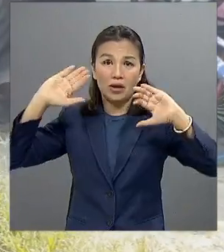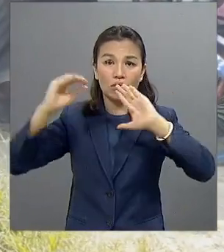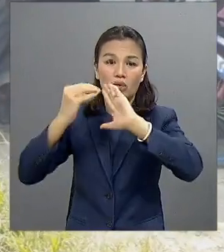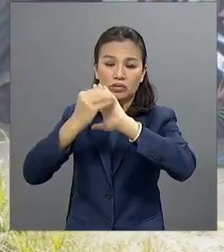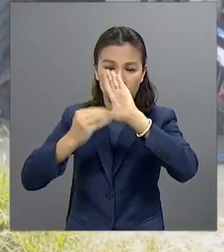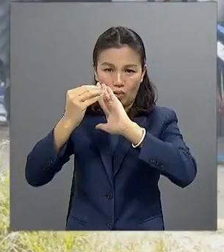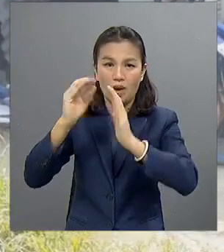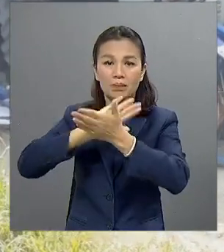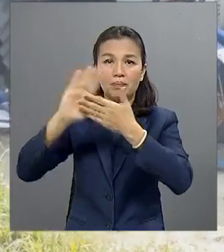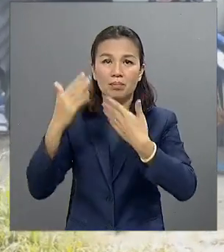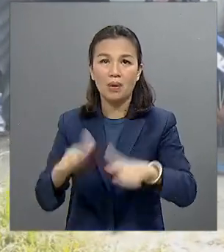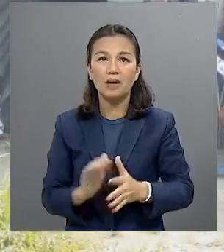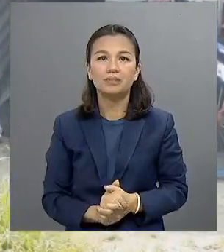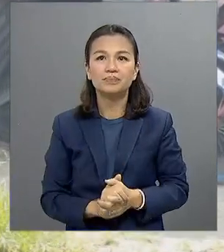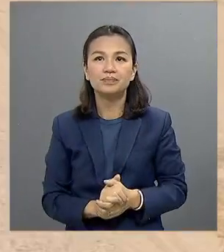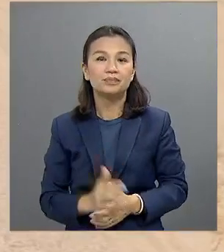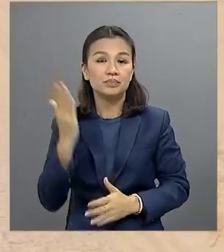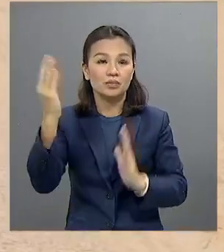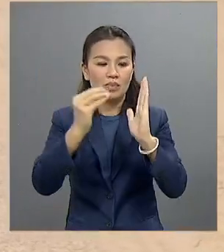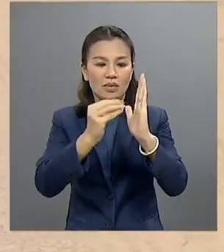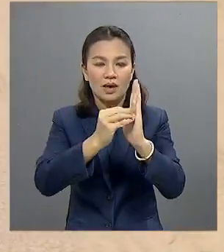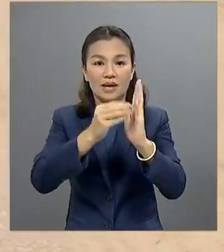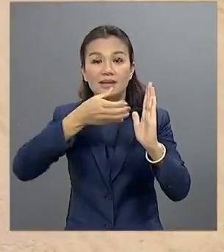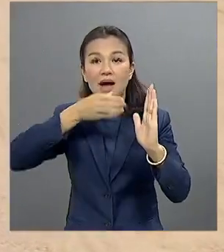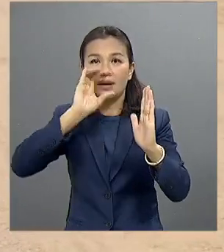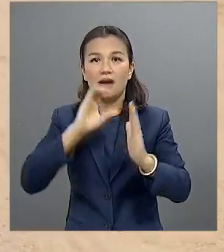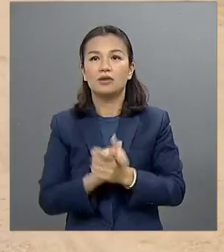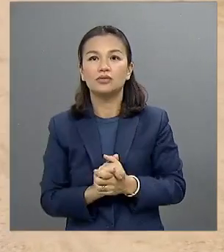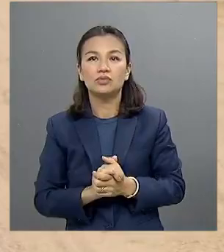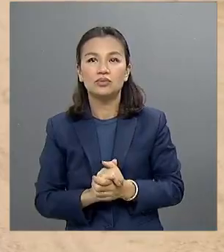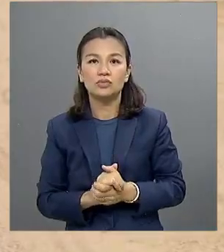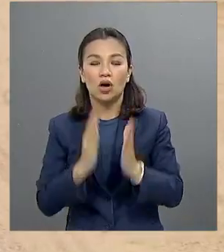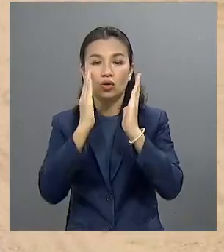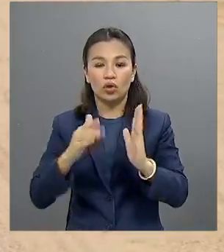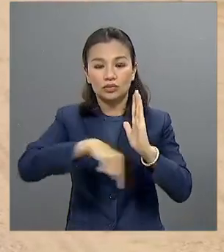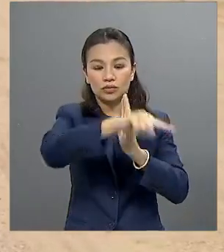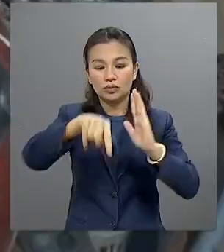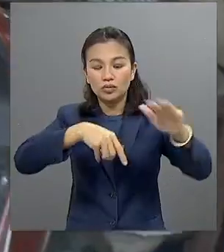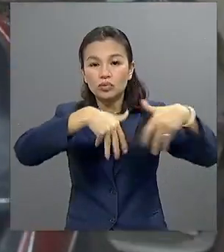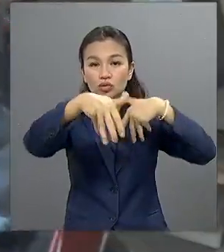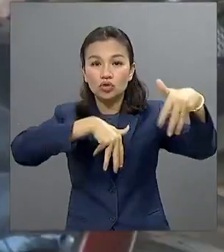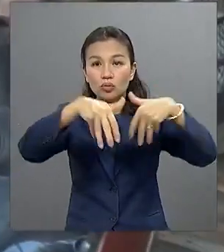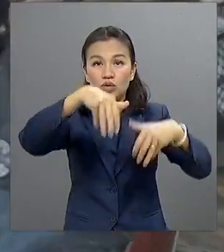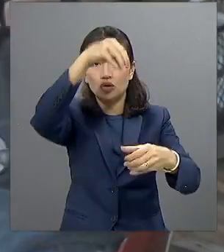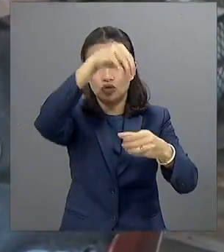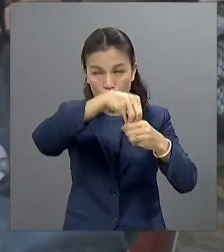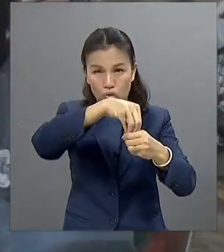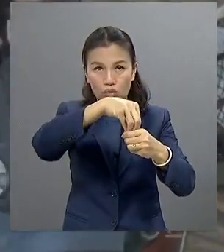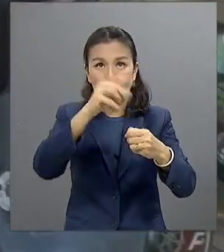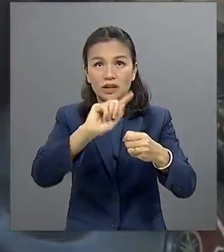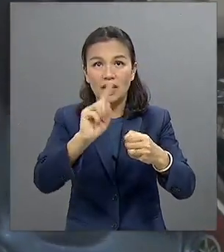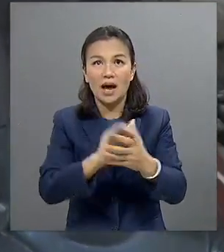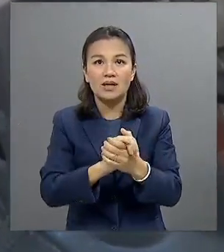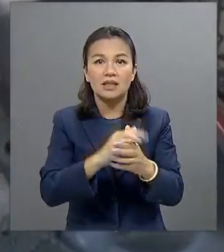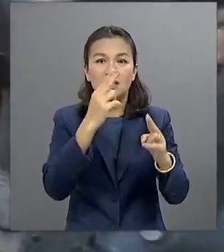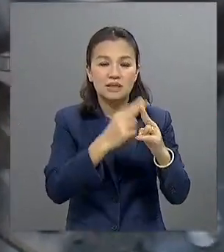ไปกันที่จังหวัดสระแก้วค่ะชาวบ้านโรงโม่หมู่10ตำบลวังใหม่อำเภอวังสมบูรณ์นะคะรวมตัวกันค่ะ